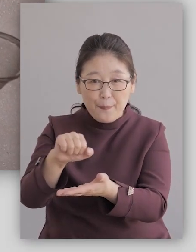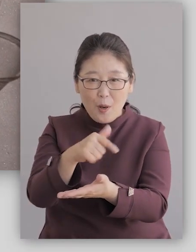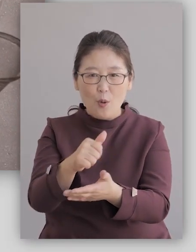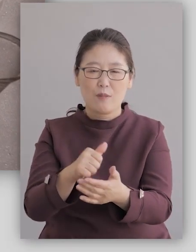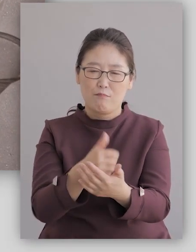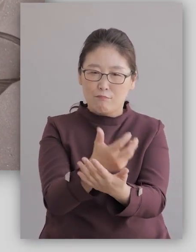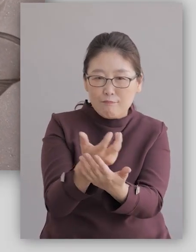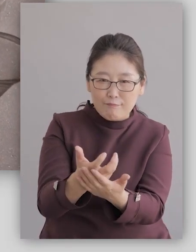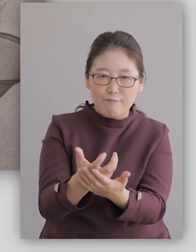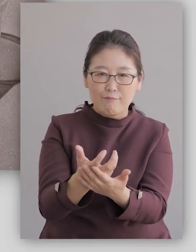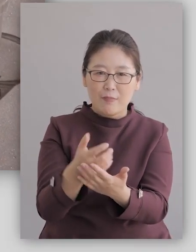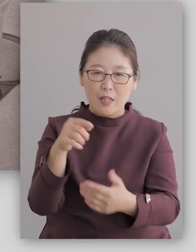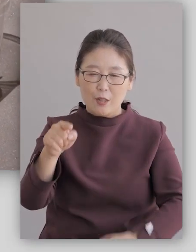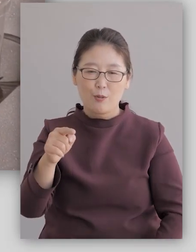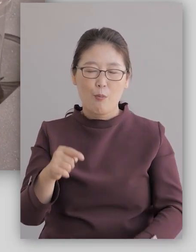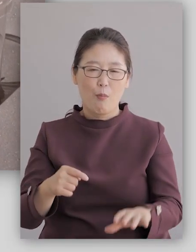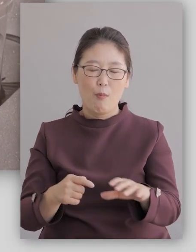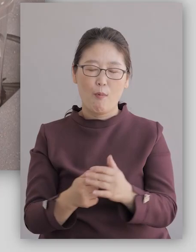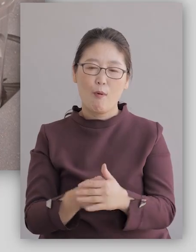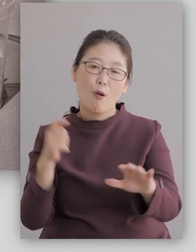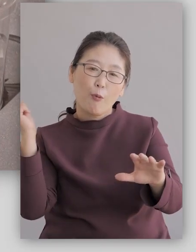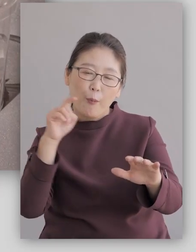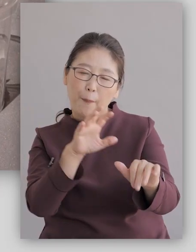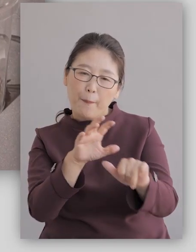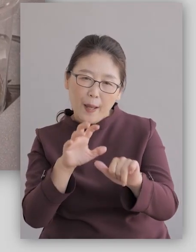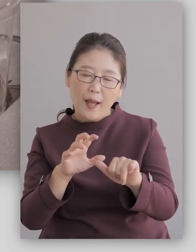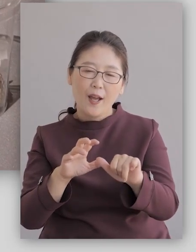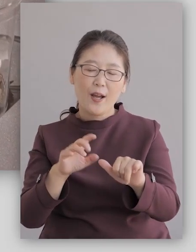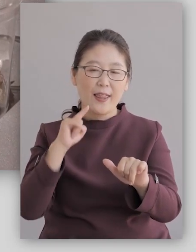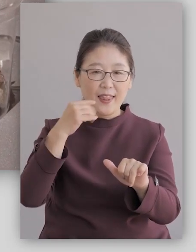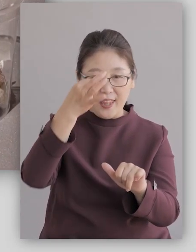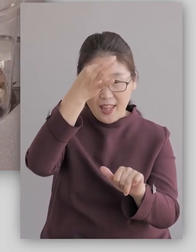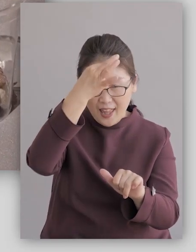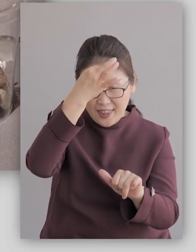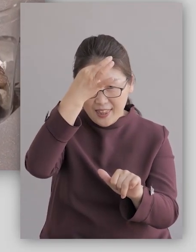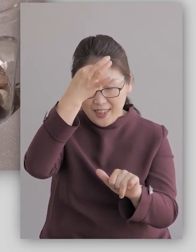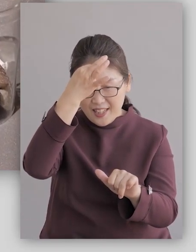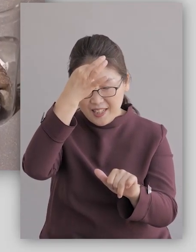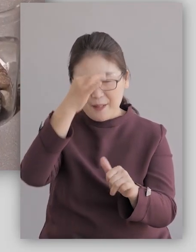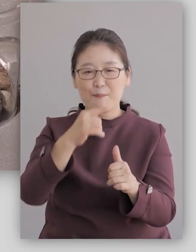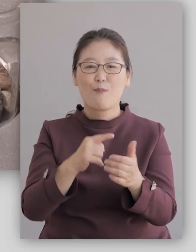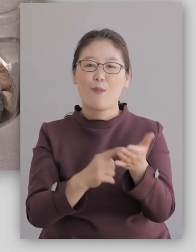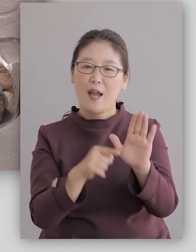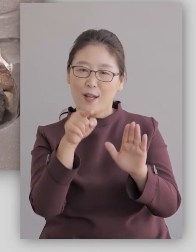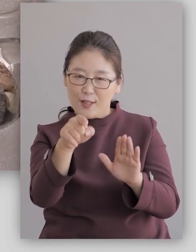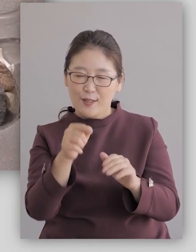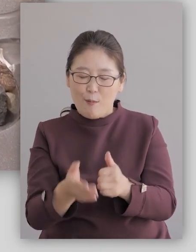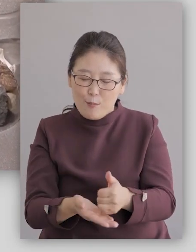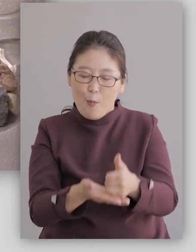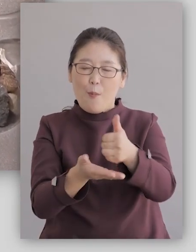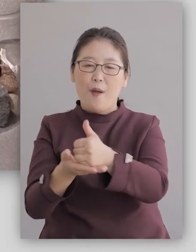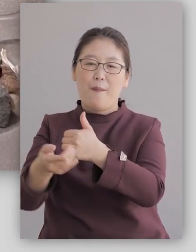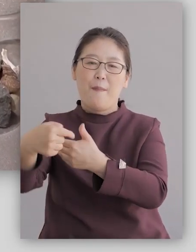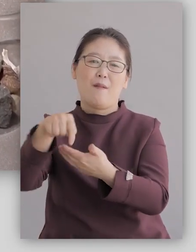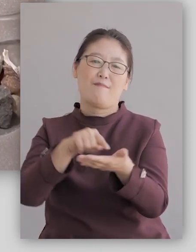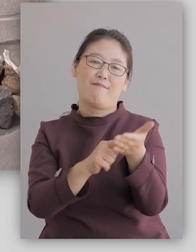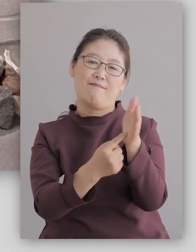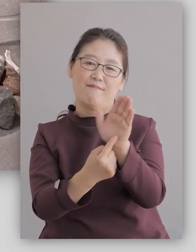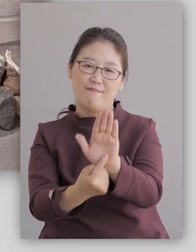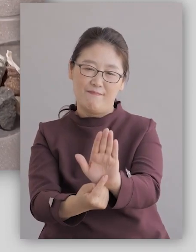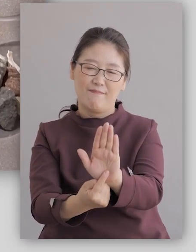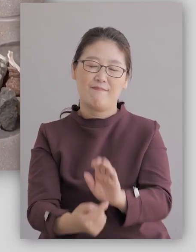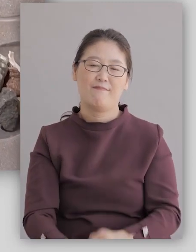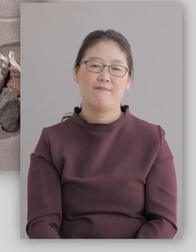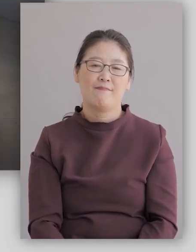아트를 통해서 예술가들의 끊임없는 존경과 이들 영감의 원천이 되어 있음을 이렇게 표현을